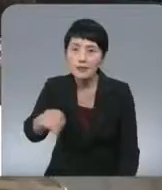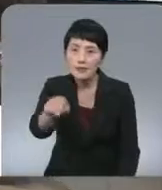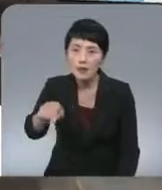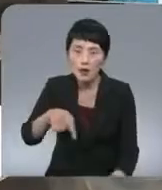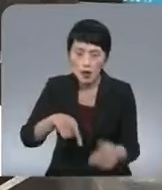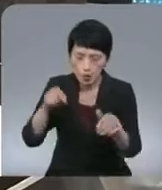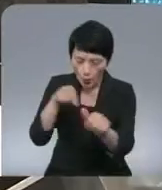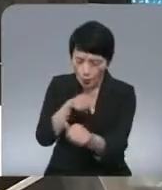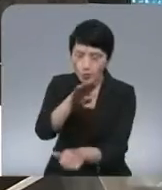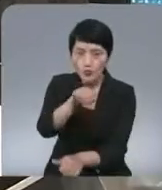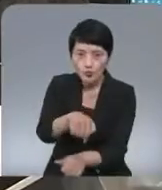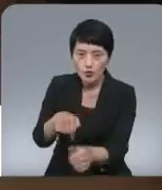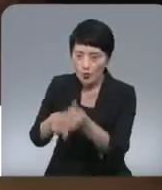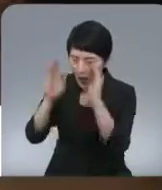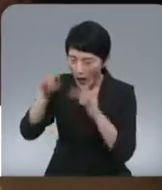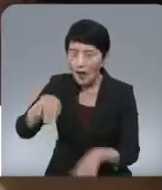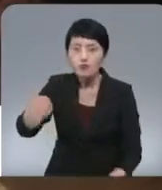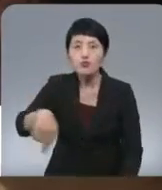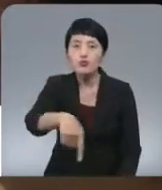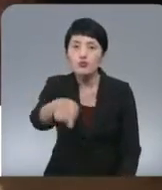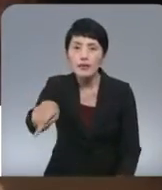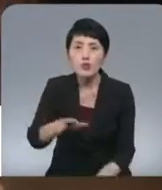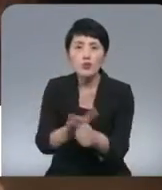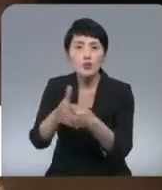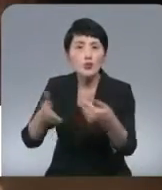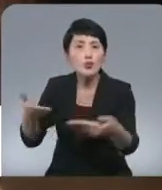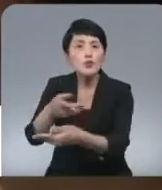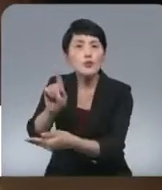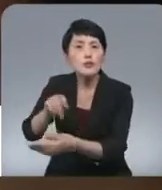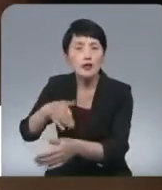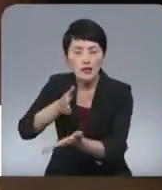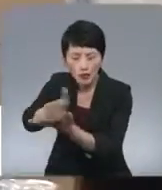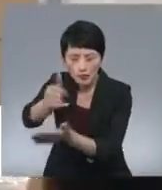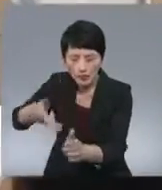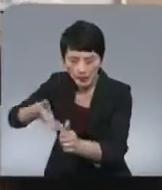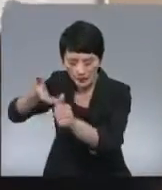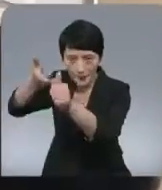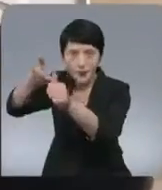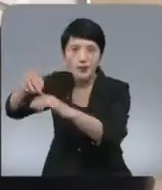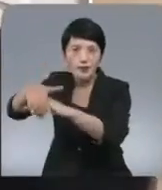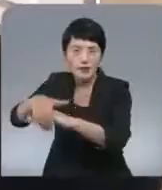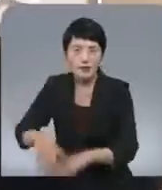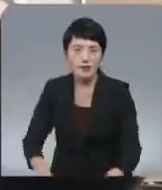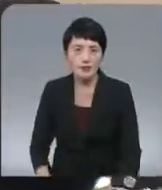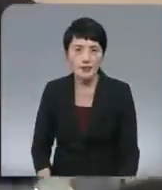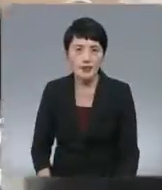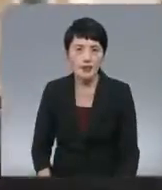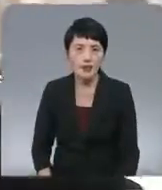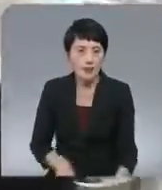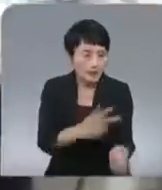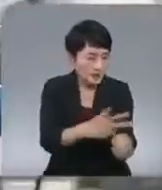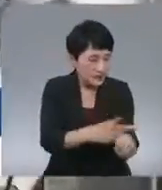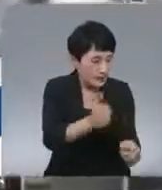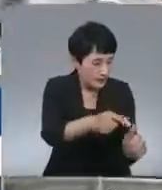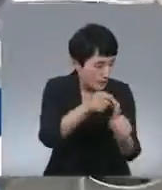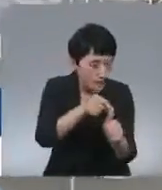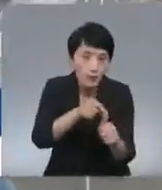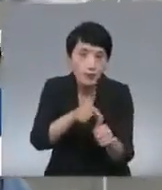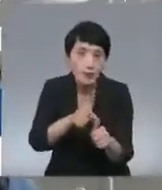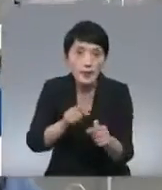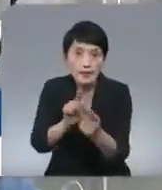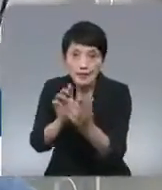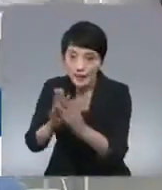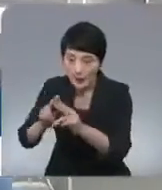вопросам акцию ней и она представила специальный план подготовленные совместно с министерствами экономического